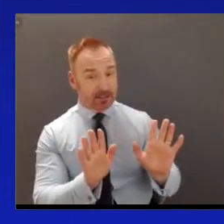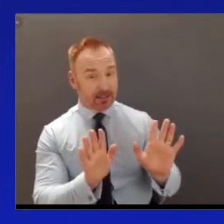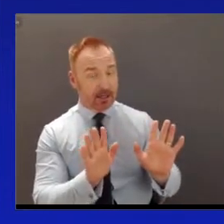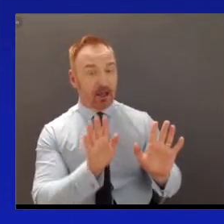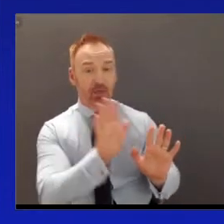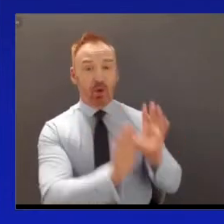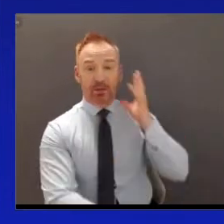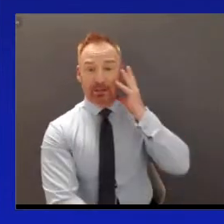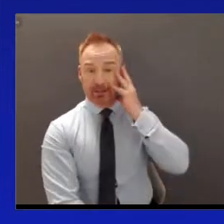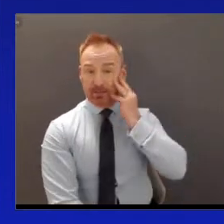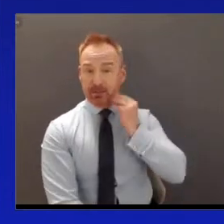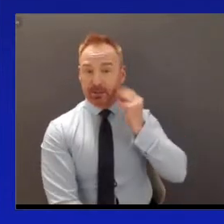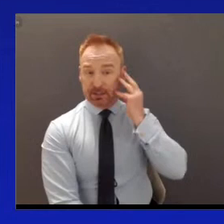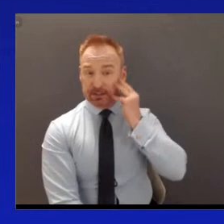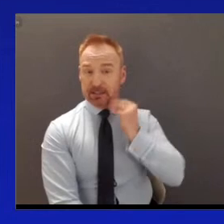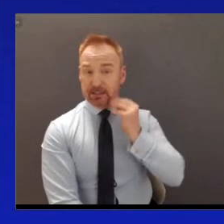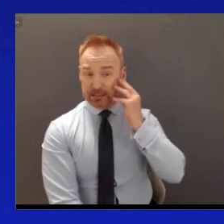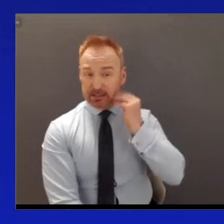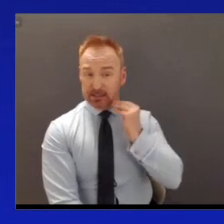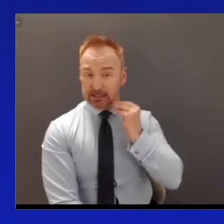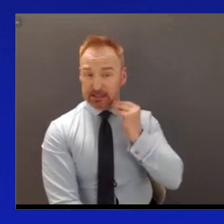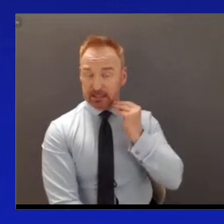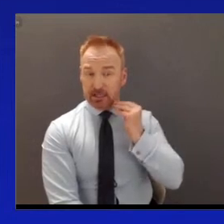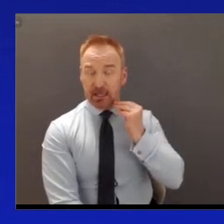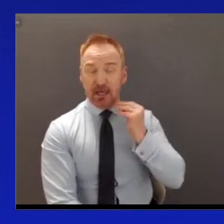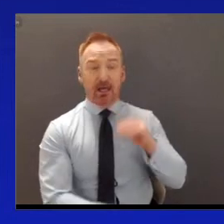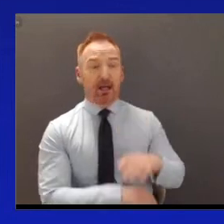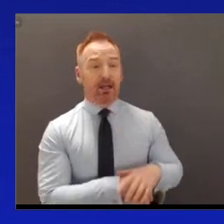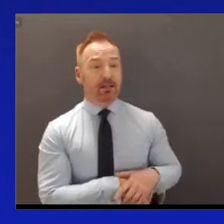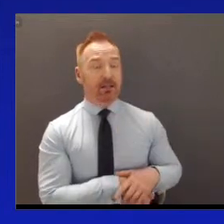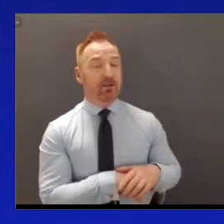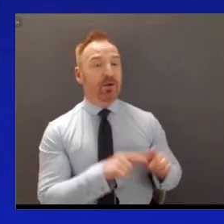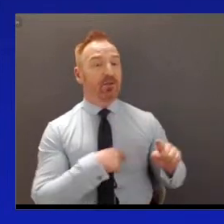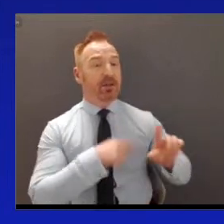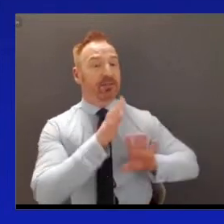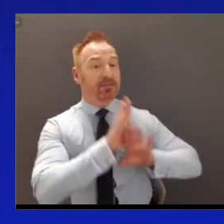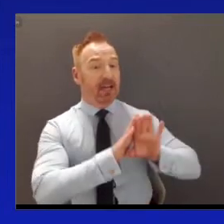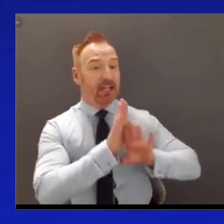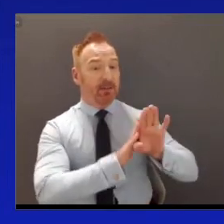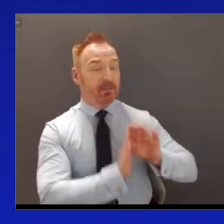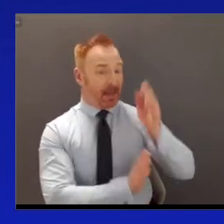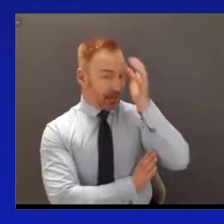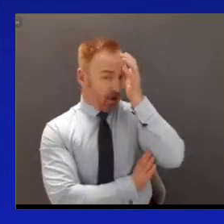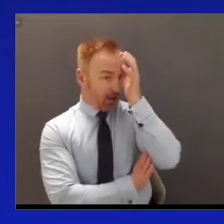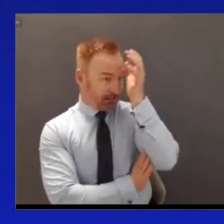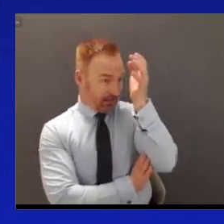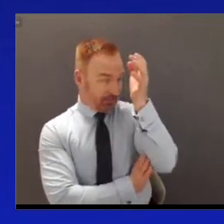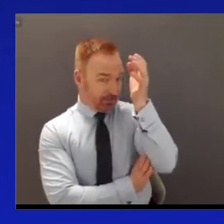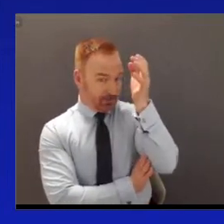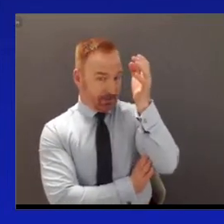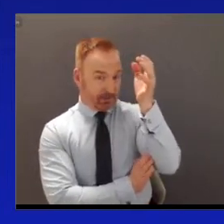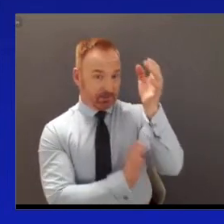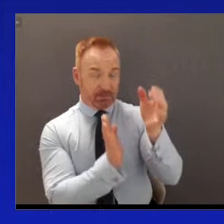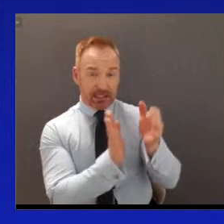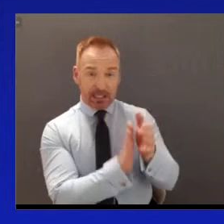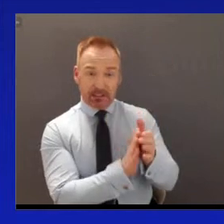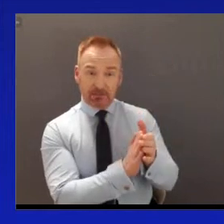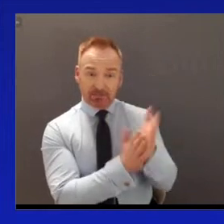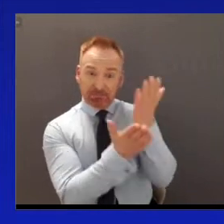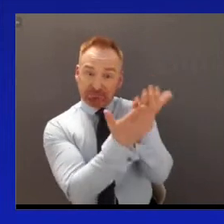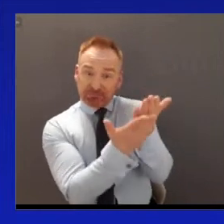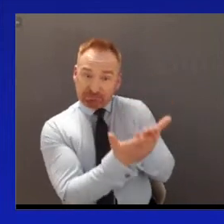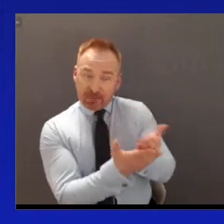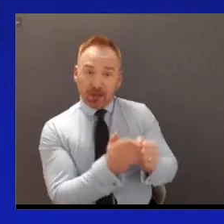des choses, des concepts qu'on avait mis en place qui ont été validés ou on a réalisé qu'ils n'ont